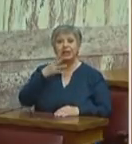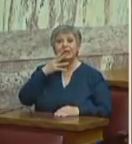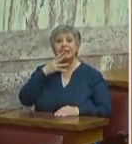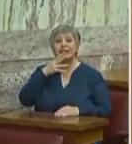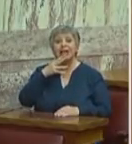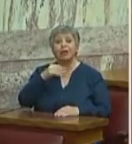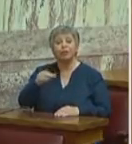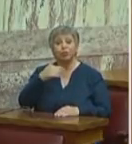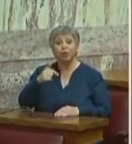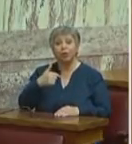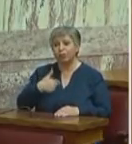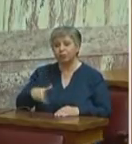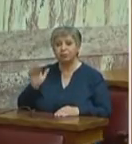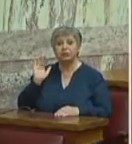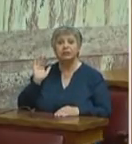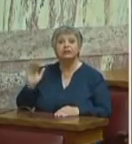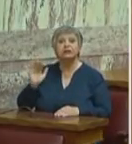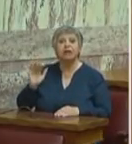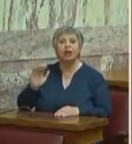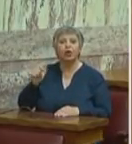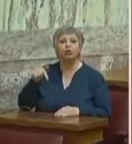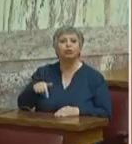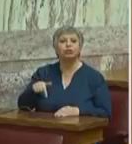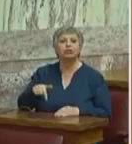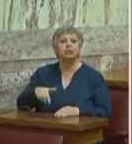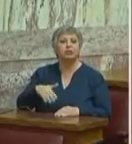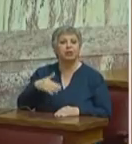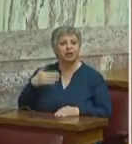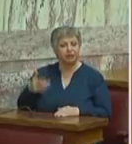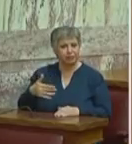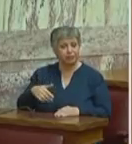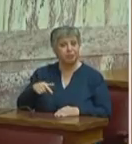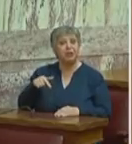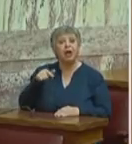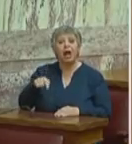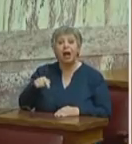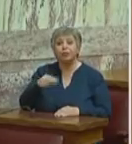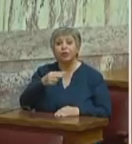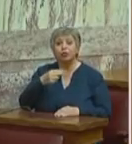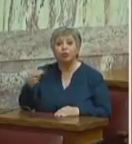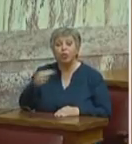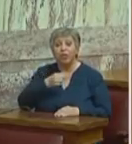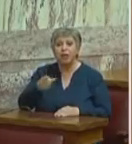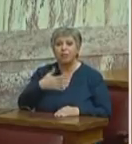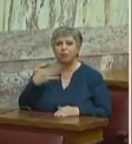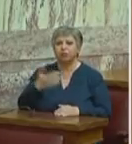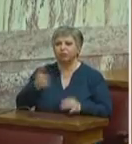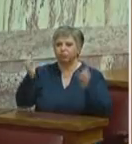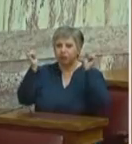σας καλώ σήμερα να κάνουμε το αποφασιστικό βήμα σε μια υπόθεση που έχει στοιχήσει οικονομικά, κοινωνικά και ηθικά στην πατρίδα